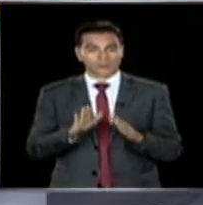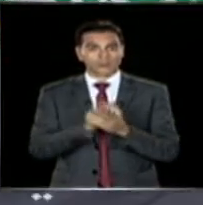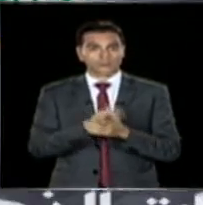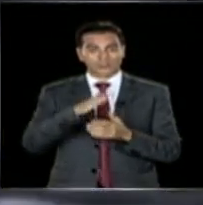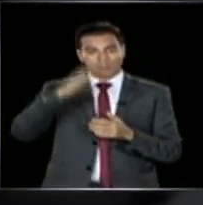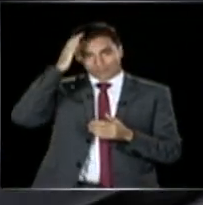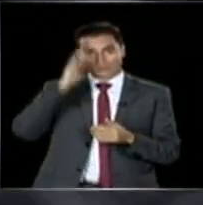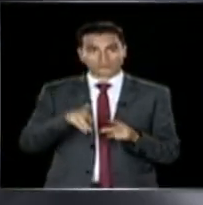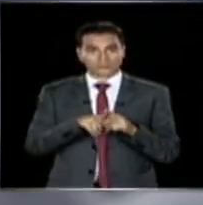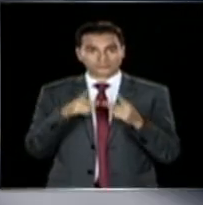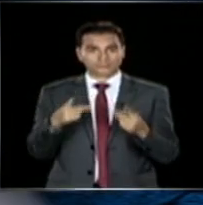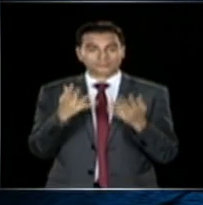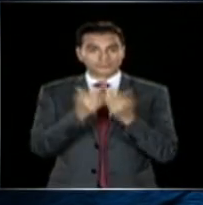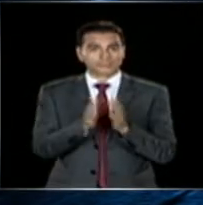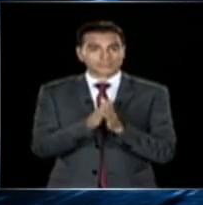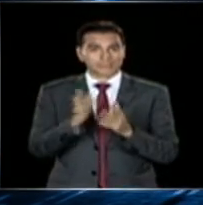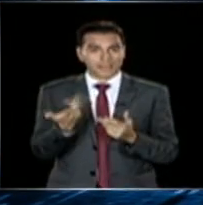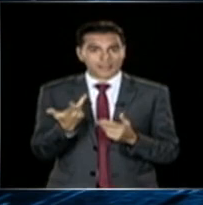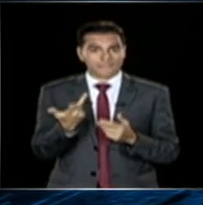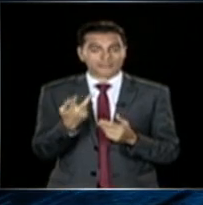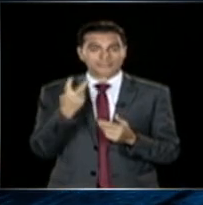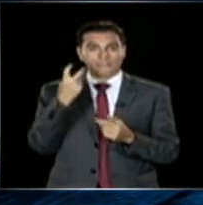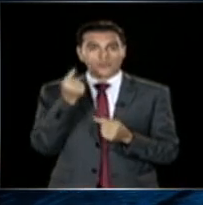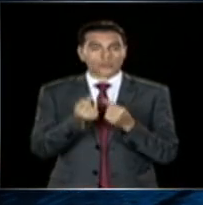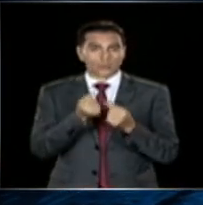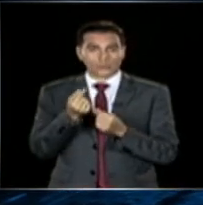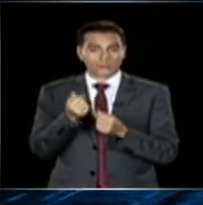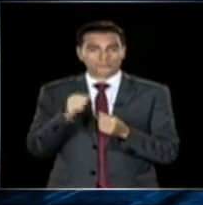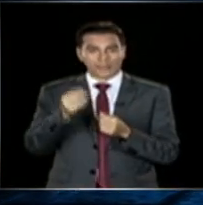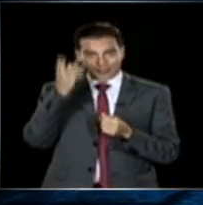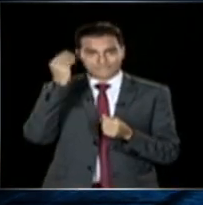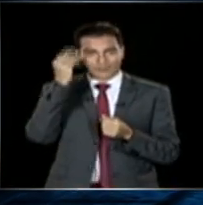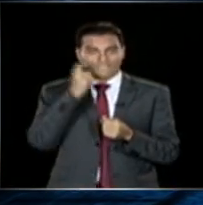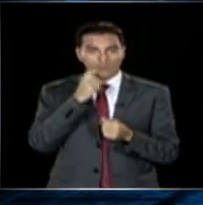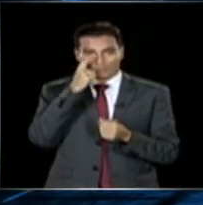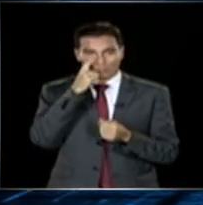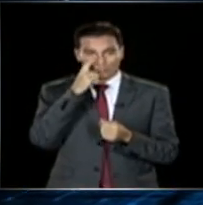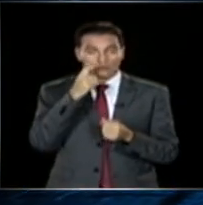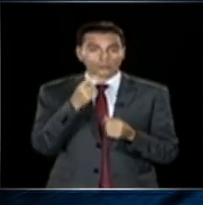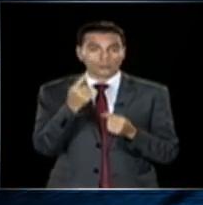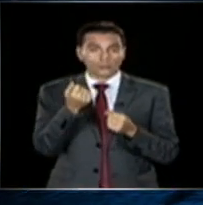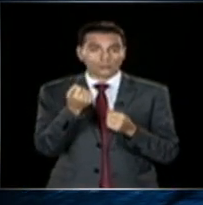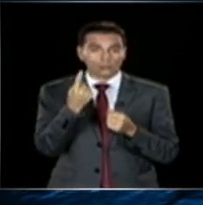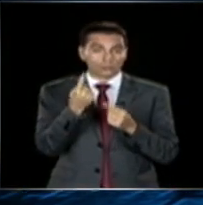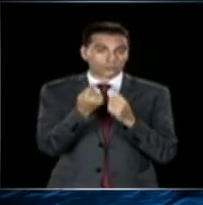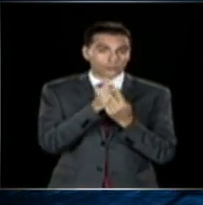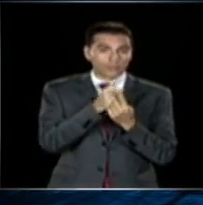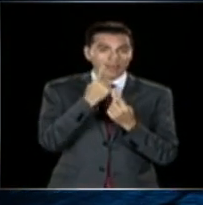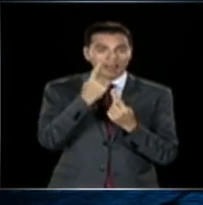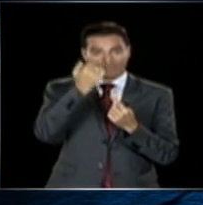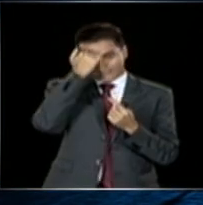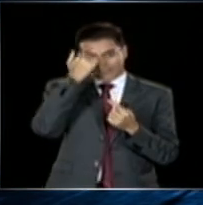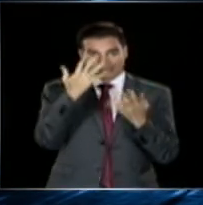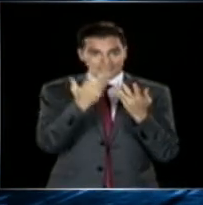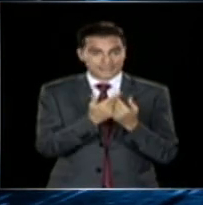وبكده أصحابنا العباقرة قادرون باختلاف جمعوا 70 نقطة لفقرة المعرفة والفنون، وكل نقطة بألف جنيه